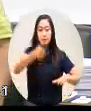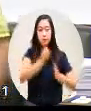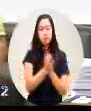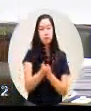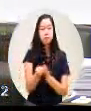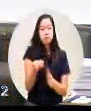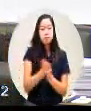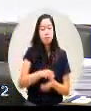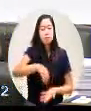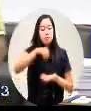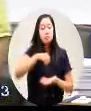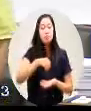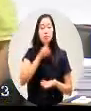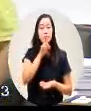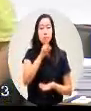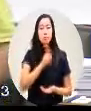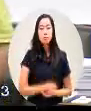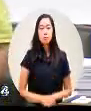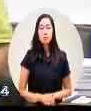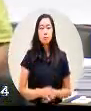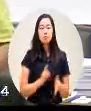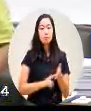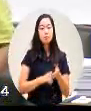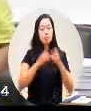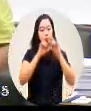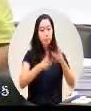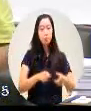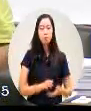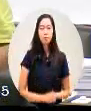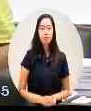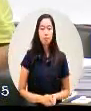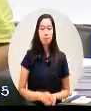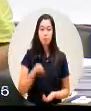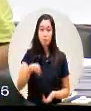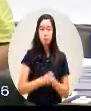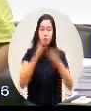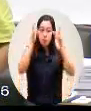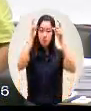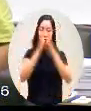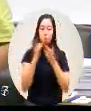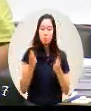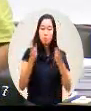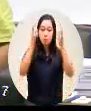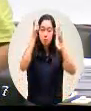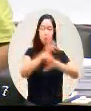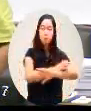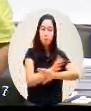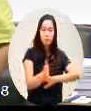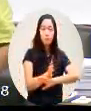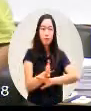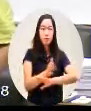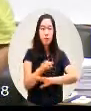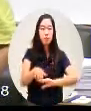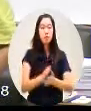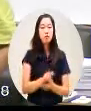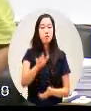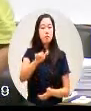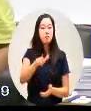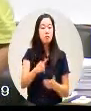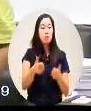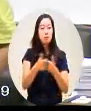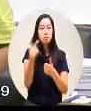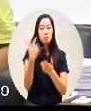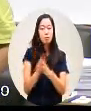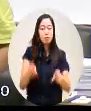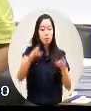别提到，啊， 简单， 洪议员是指高雄，原高雄县，高雄县的教师，当时的发